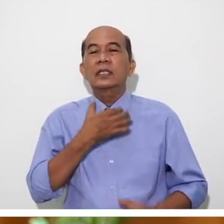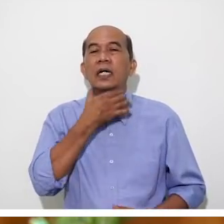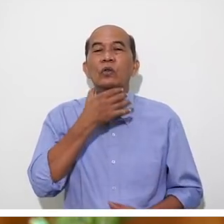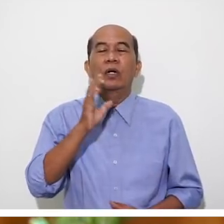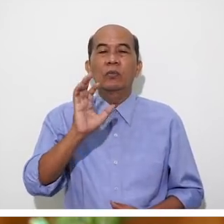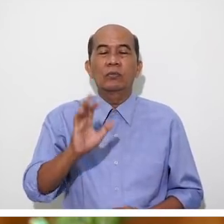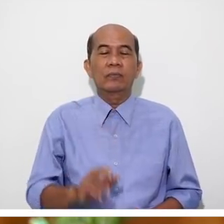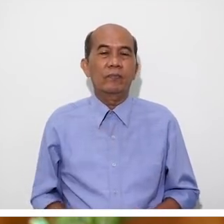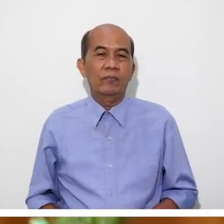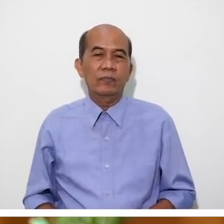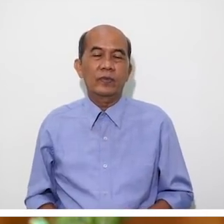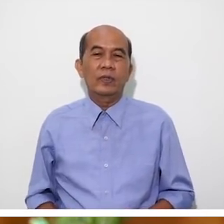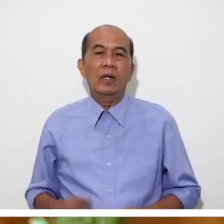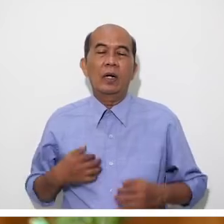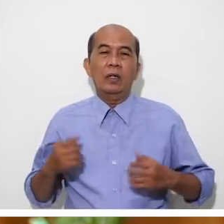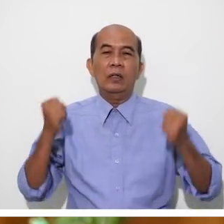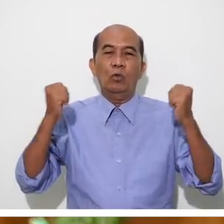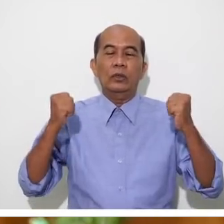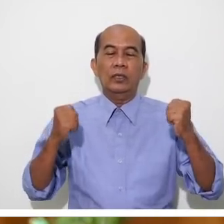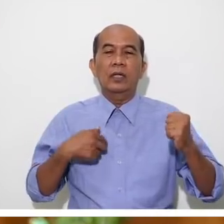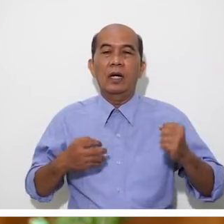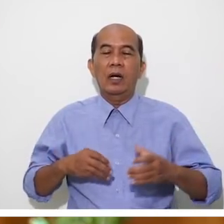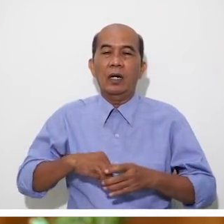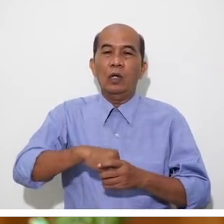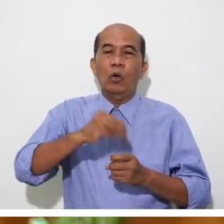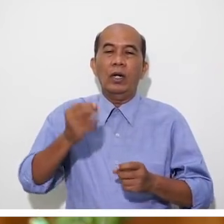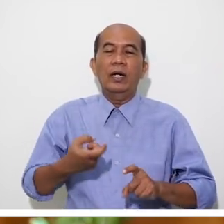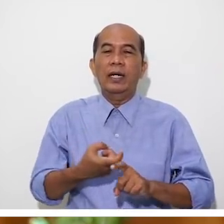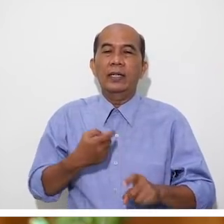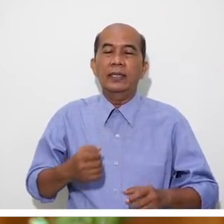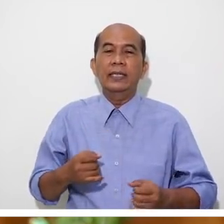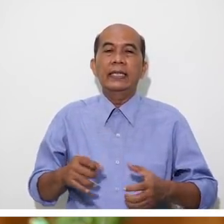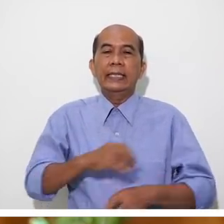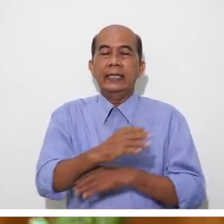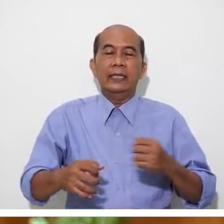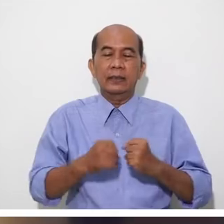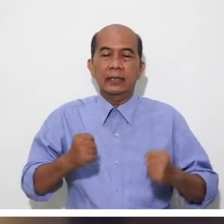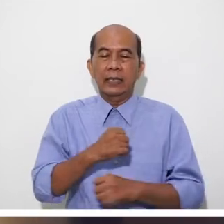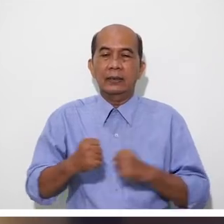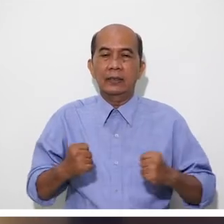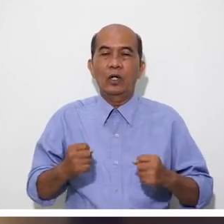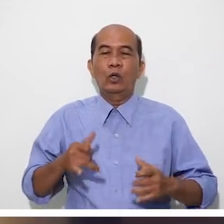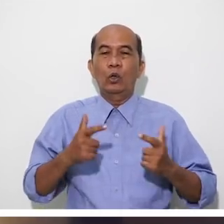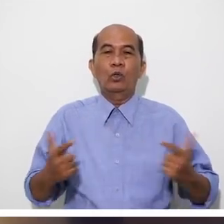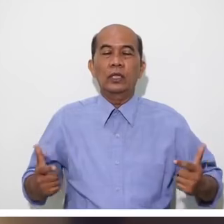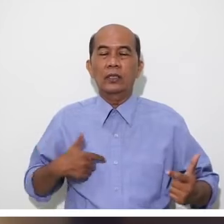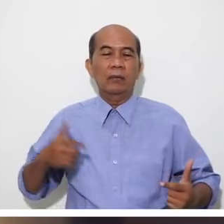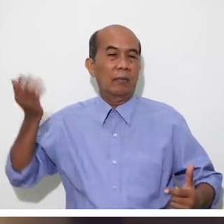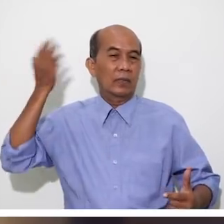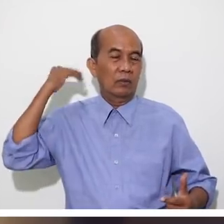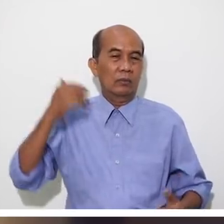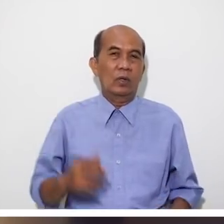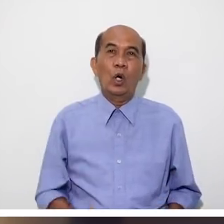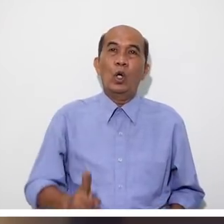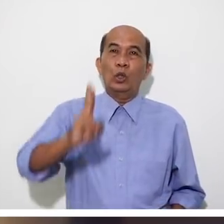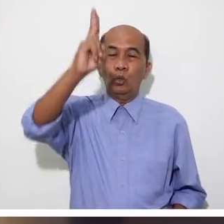apapun dalam hidup saudara untuk keluar dari ikatan-ikatan dosa dan masa lalu. Tapi hanya Tuhan